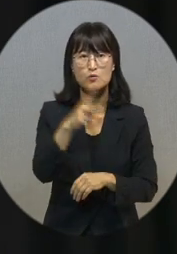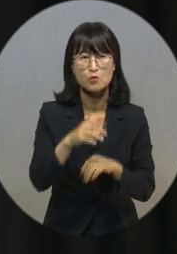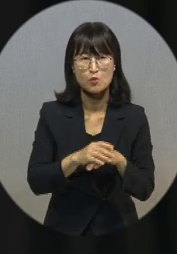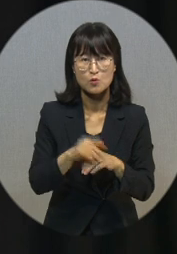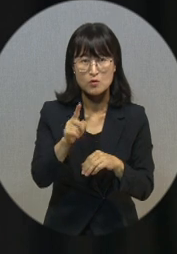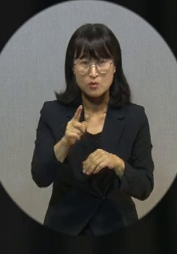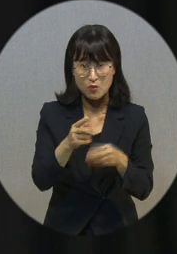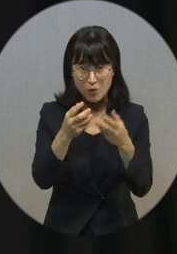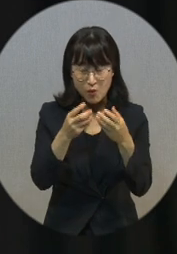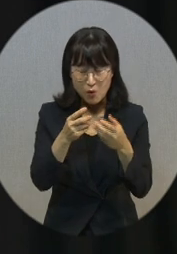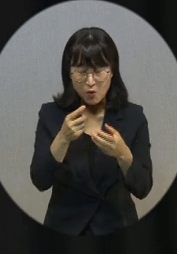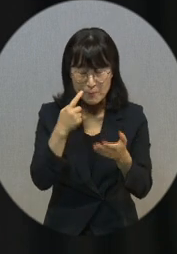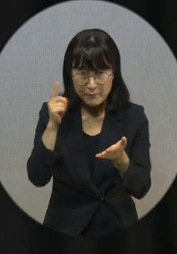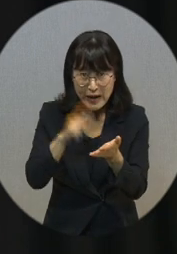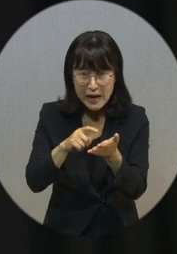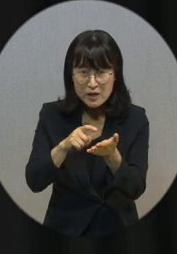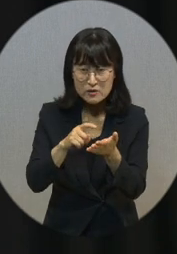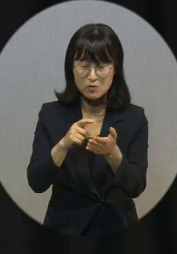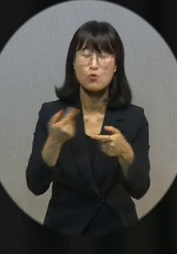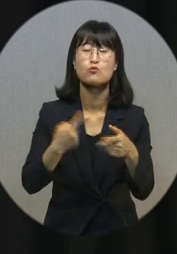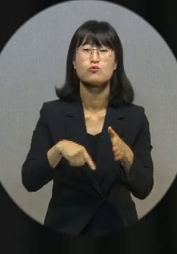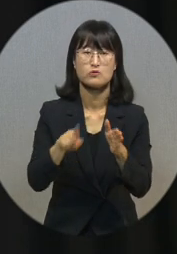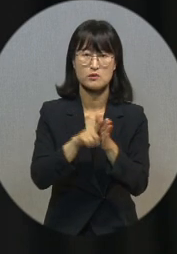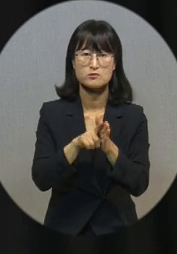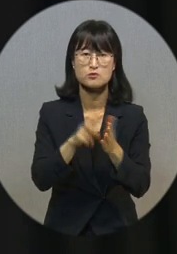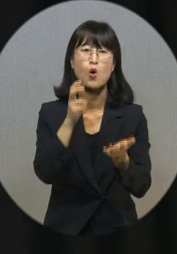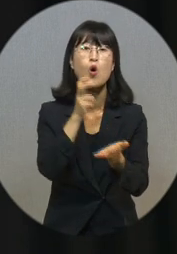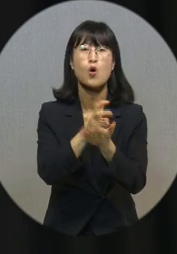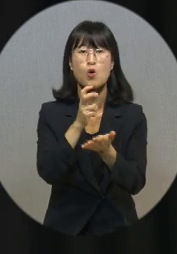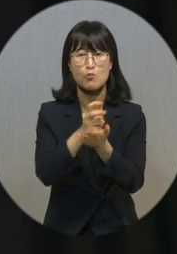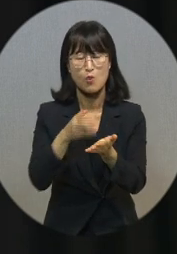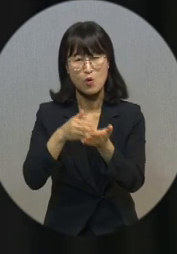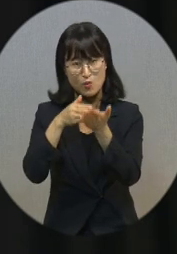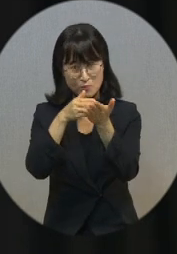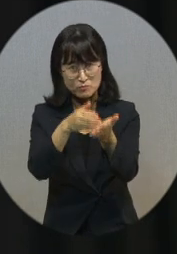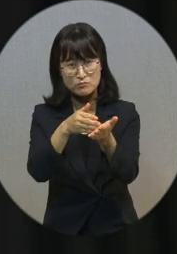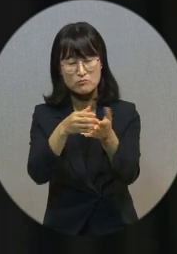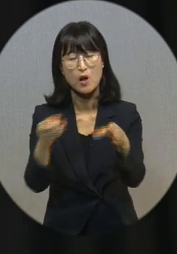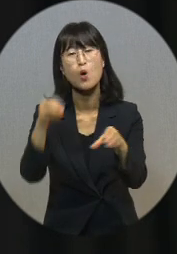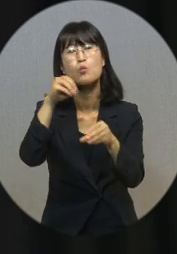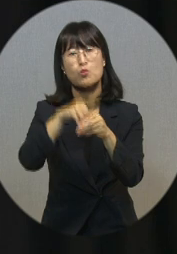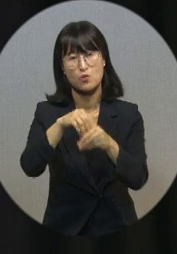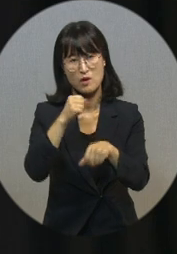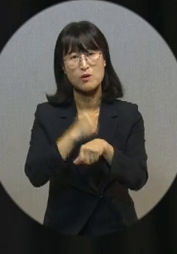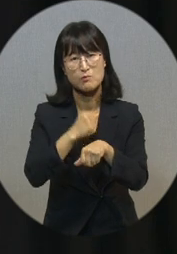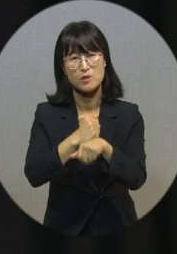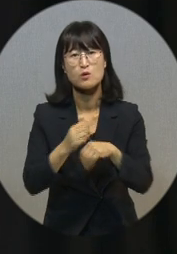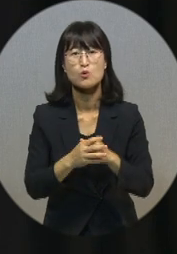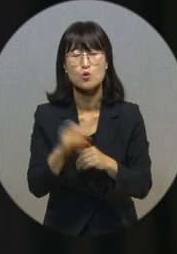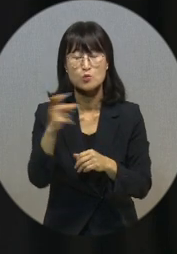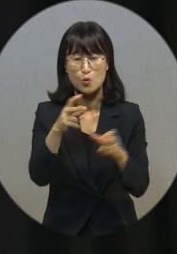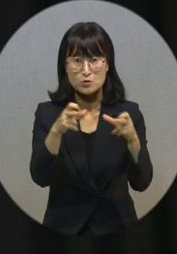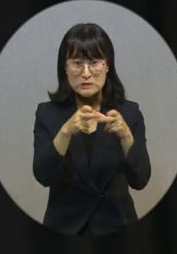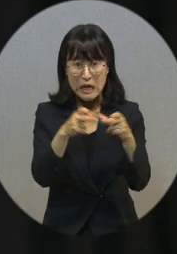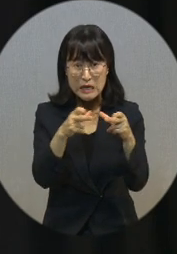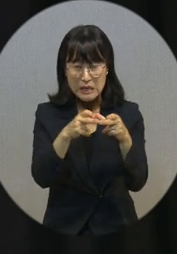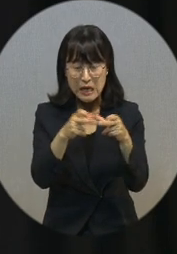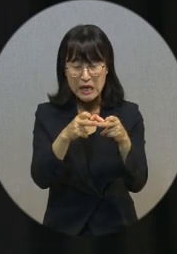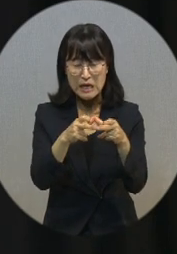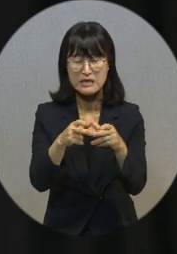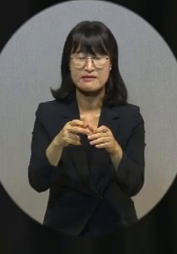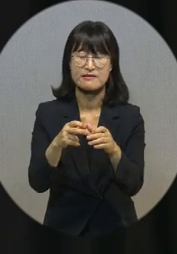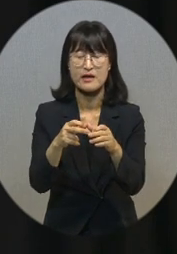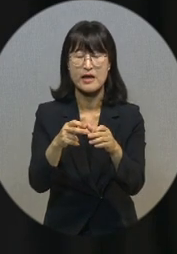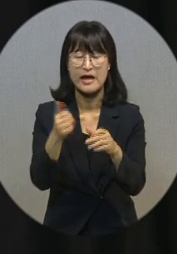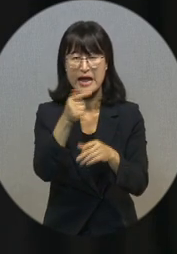사례들이 발견될 수 있도록 이런 부분을 법안에 녹여서 네. 또 하는 것뿐만 아니라 장애인 학대 예방의 날을